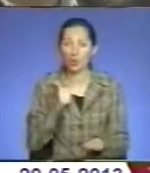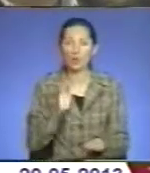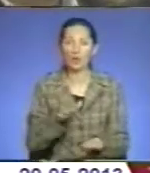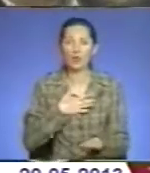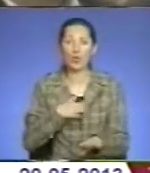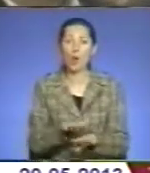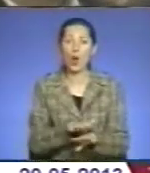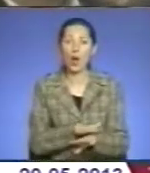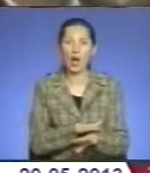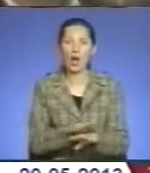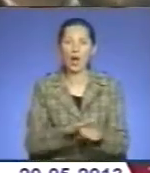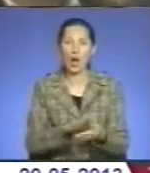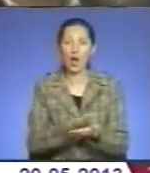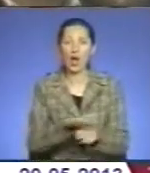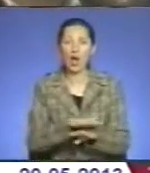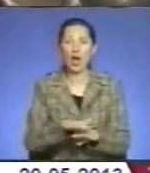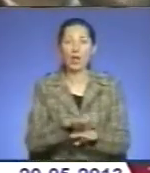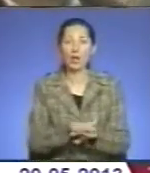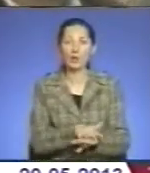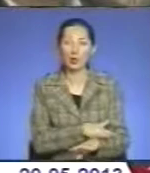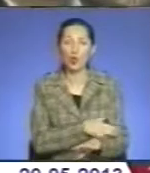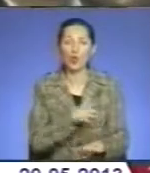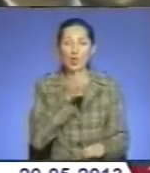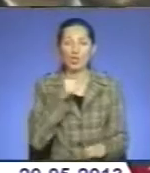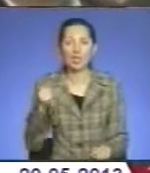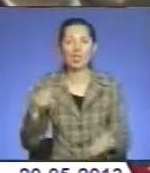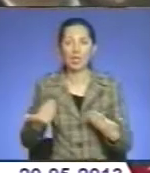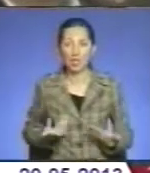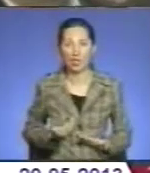відомий всьому світу талановитий